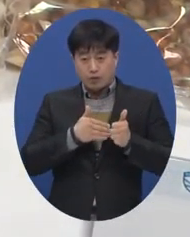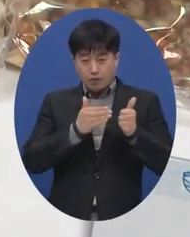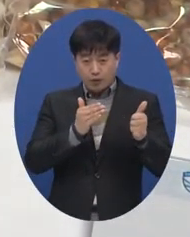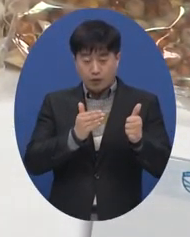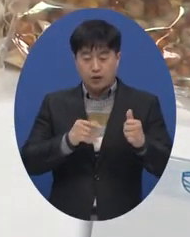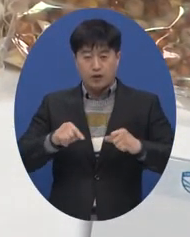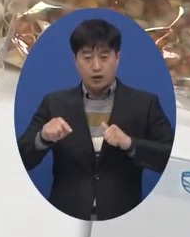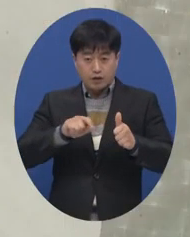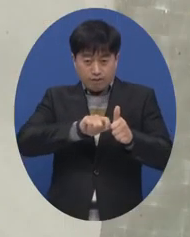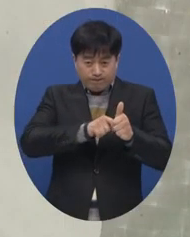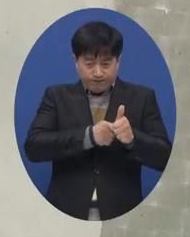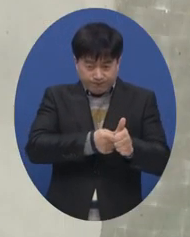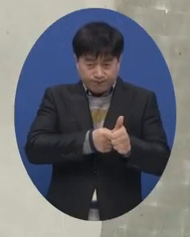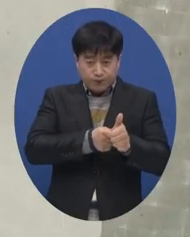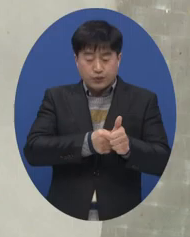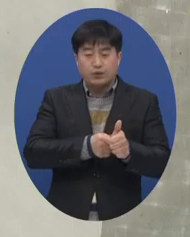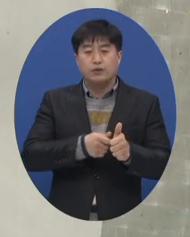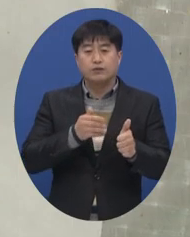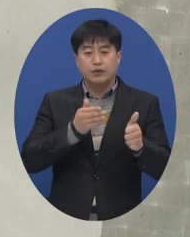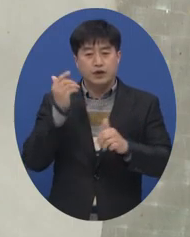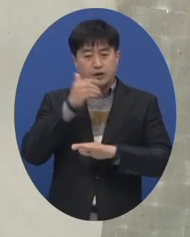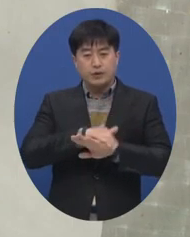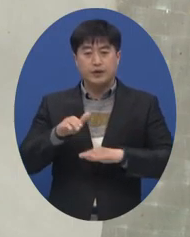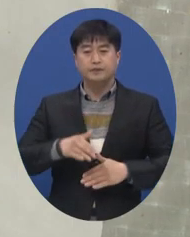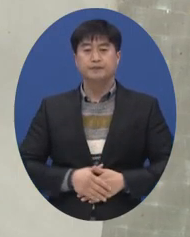행정처분을 의뢰할 방침입니다